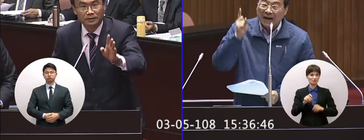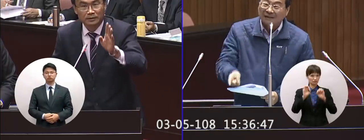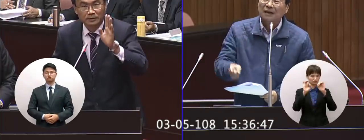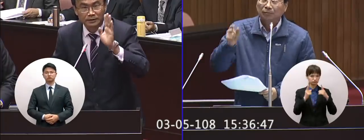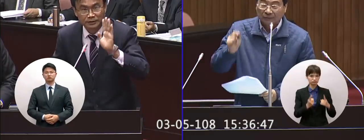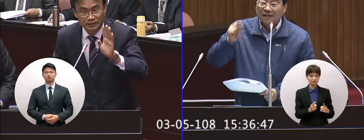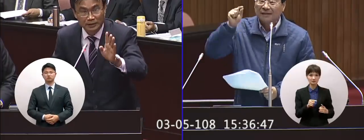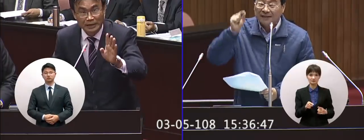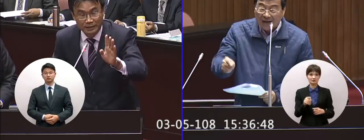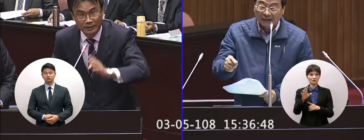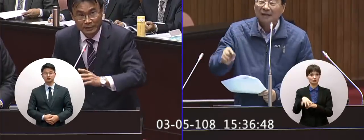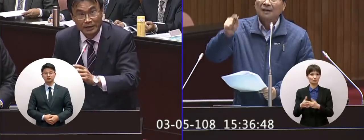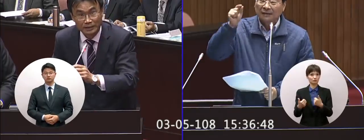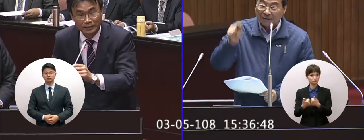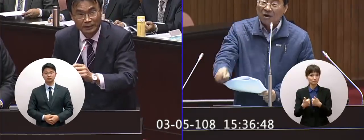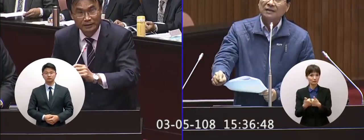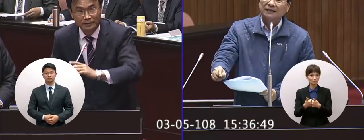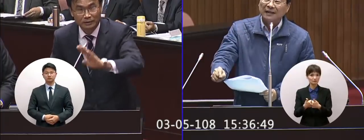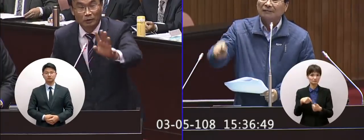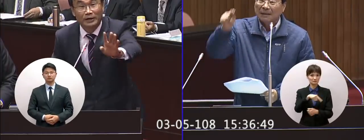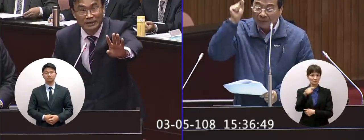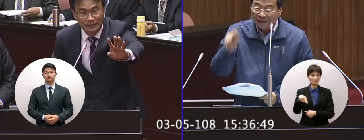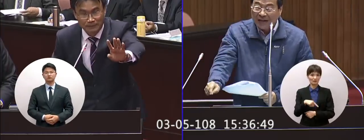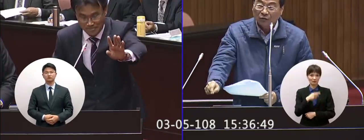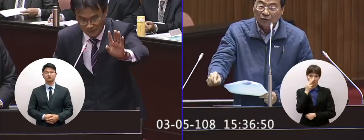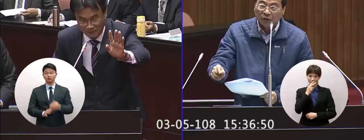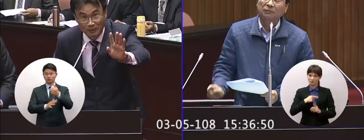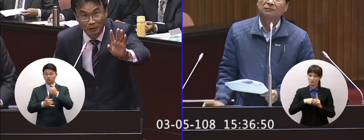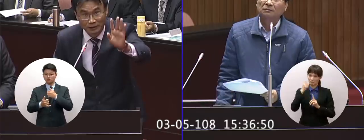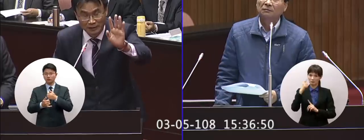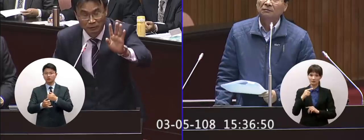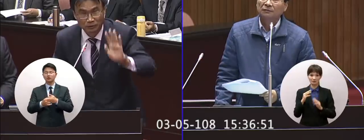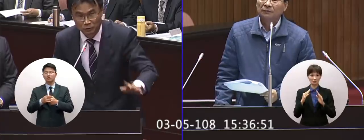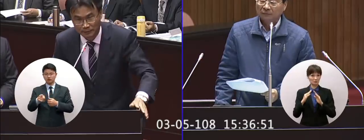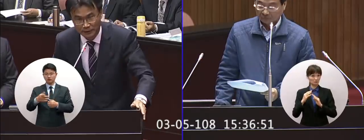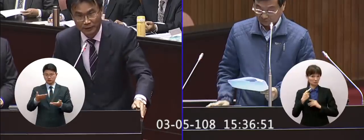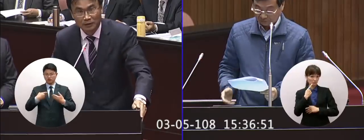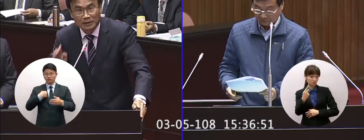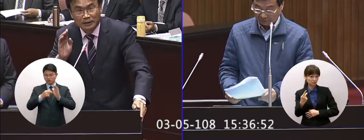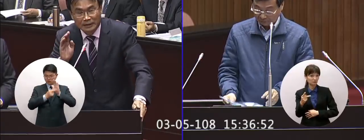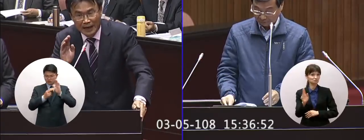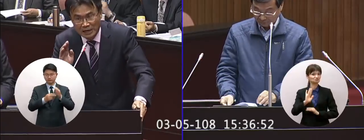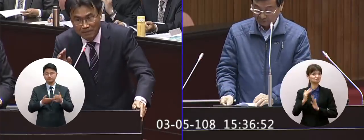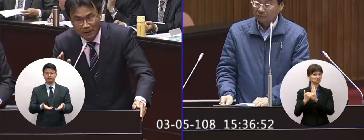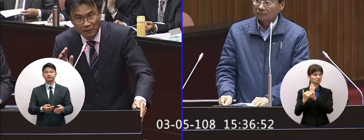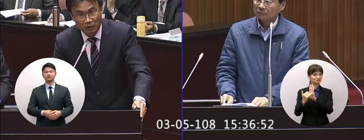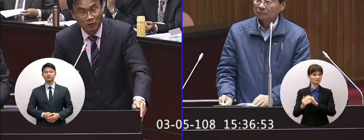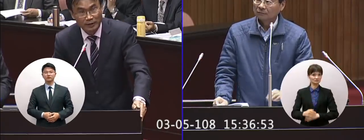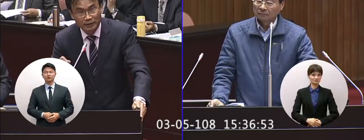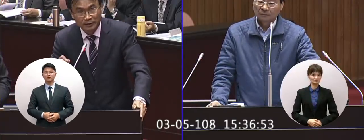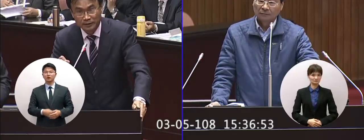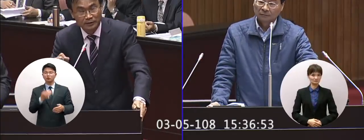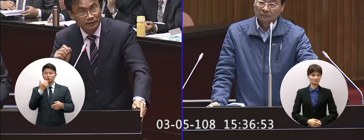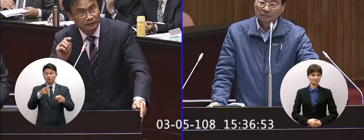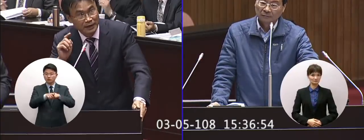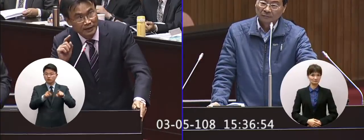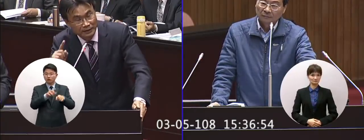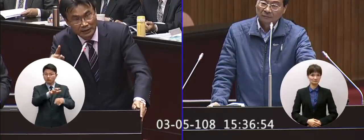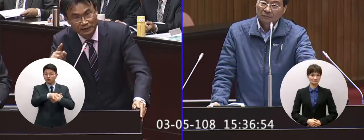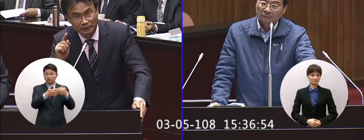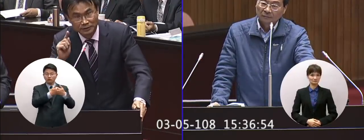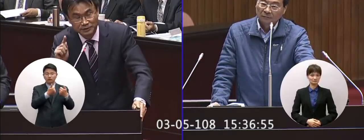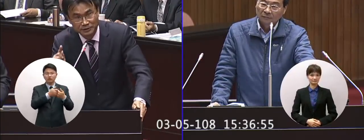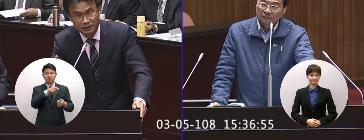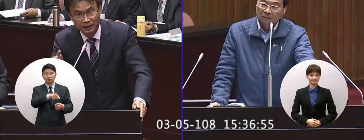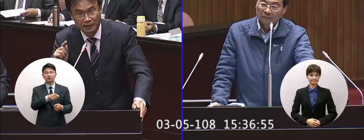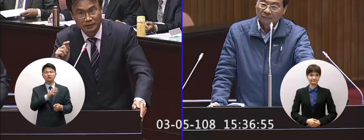农会拿到补贴息降低，他风险提高，他不愿意贷出去。 没有，你让我说明哈，那一般农会呢，他可